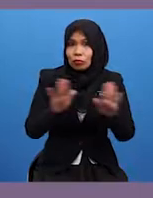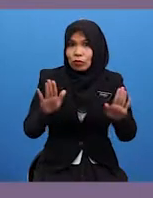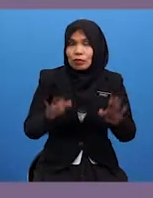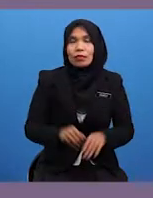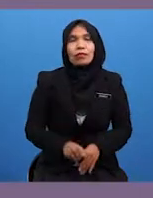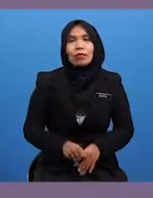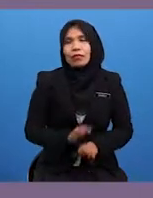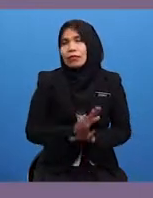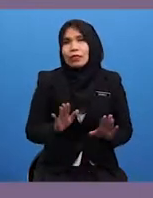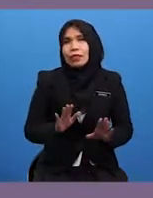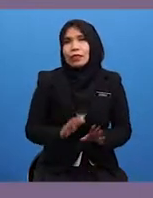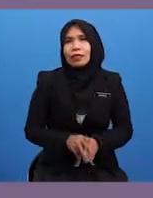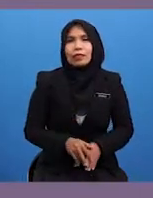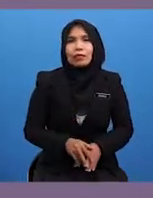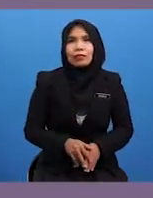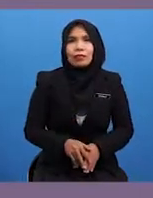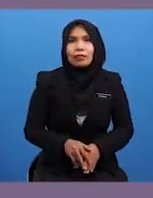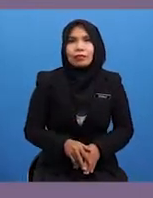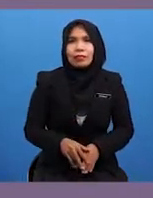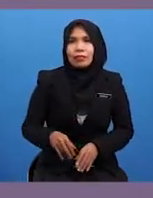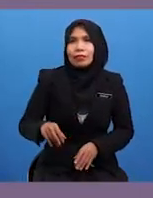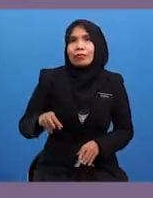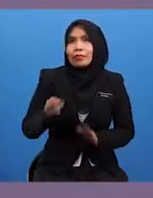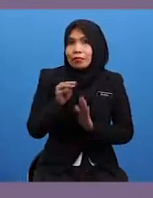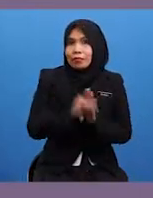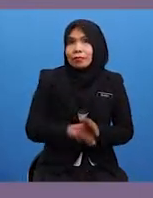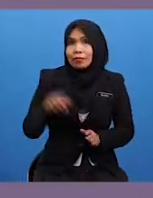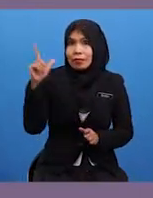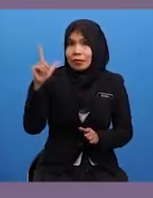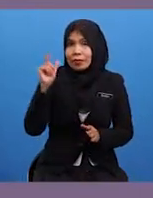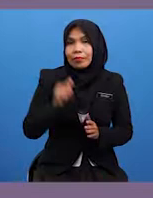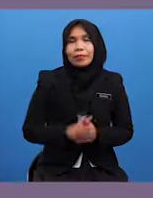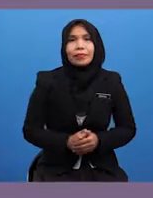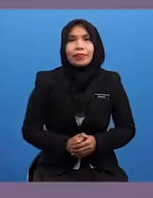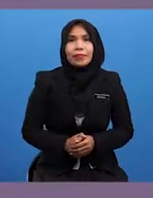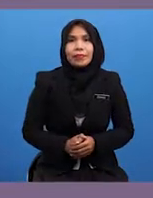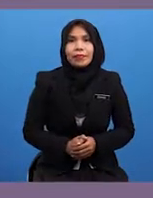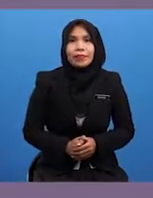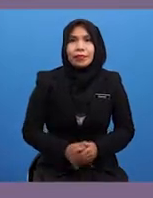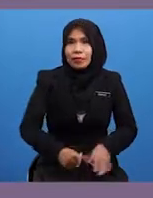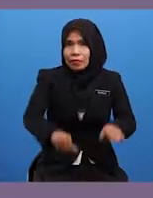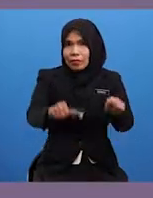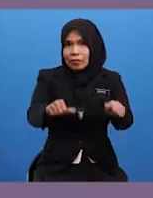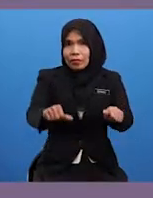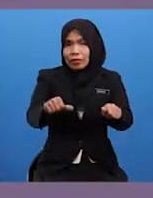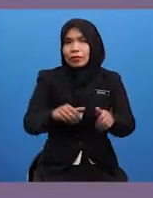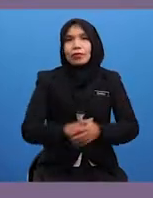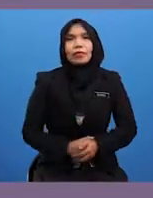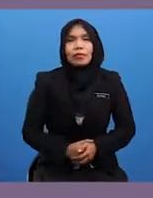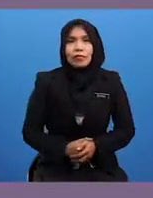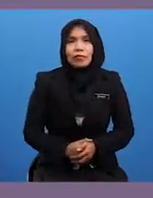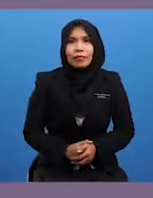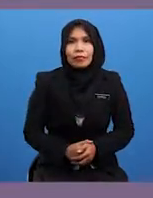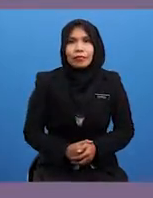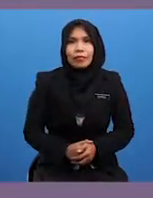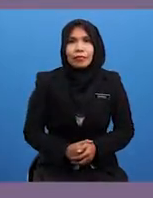menyala. Mengapa ia berlaku? Ini kerana arus elektrik dari terminal positif sel kering mengalir